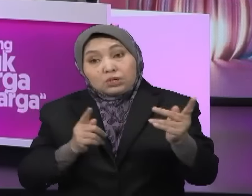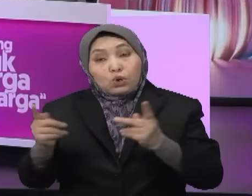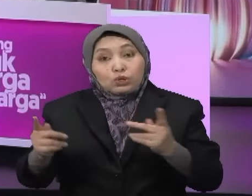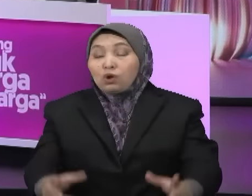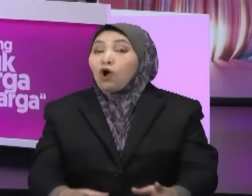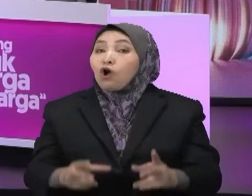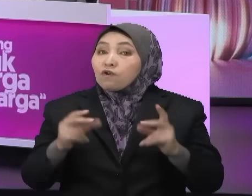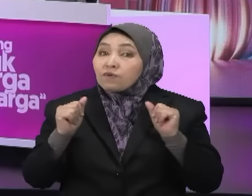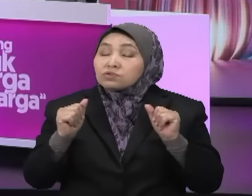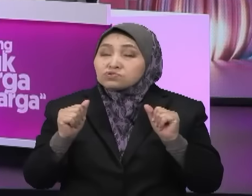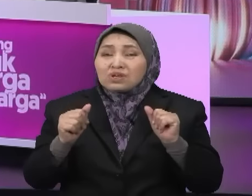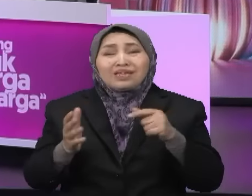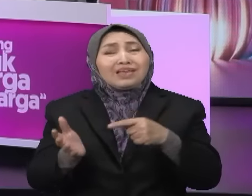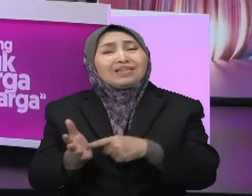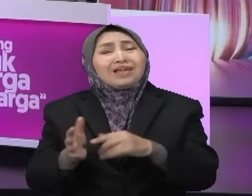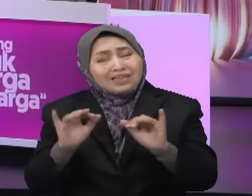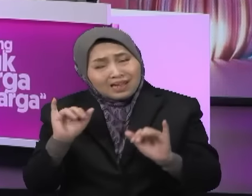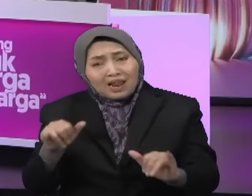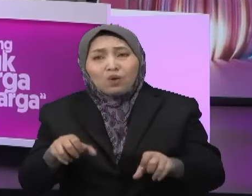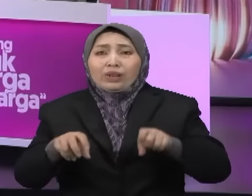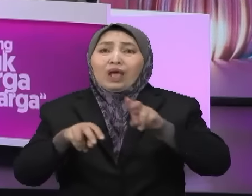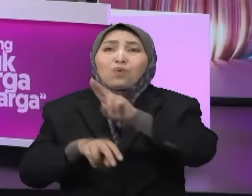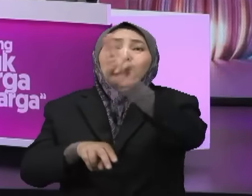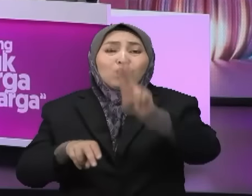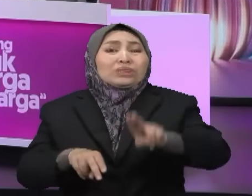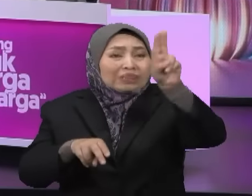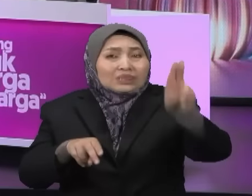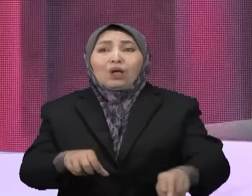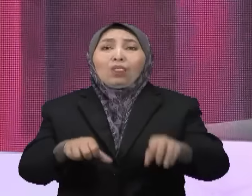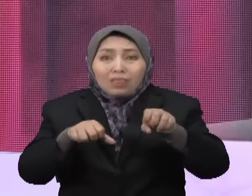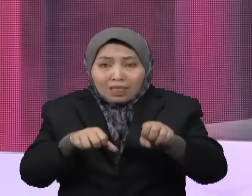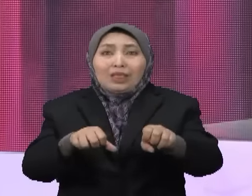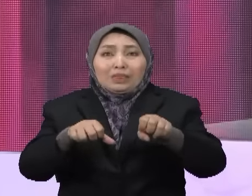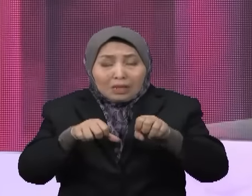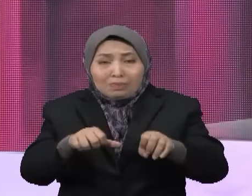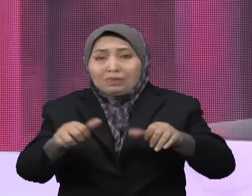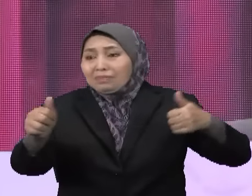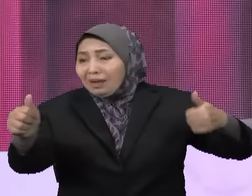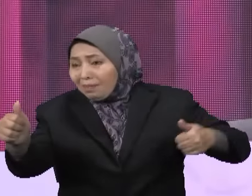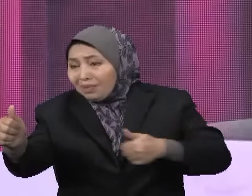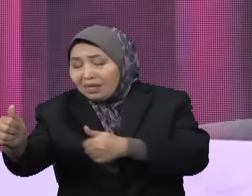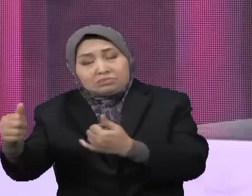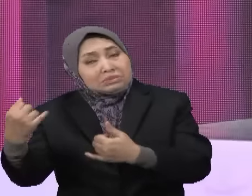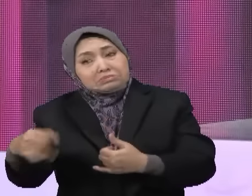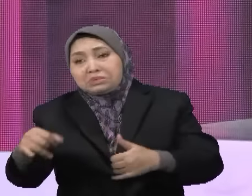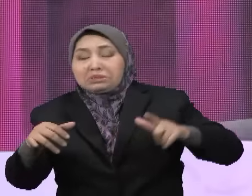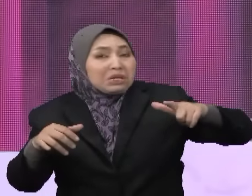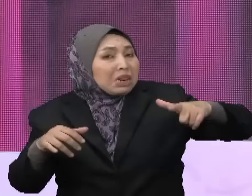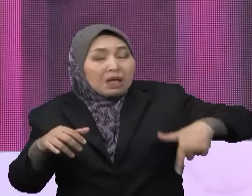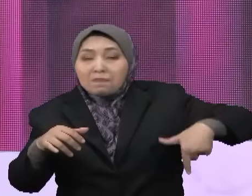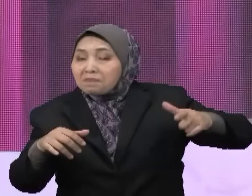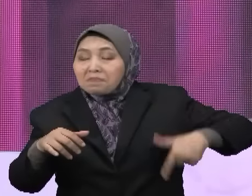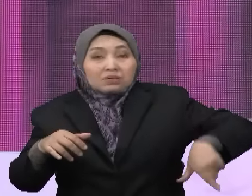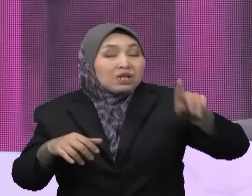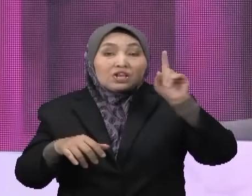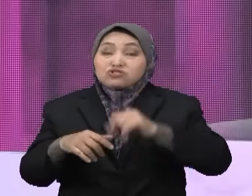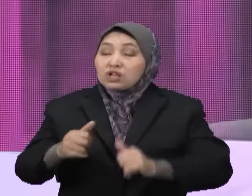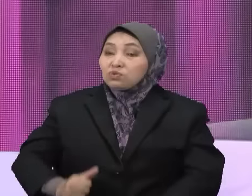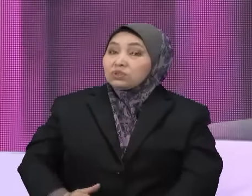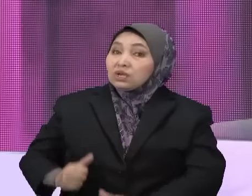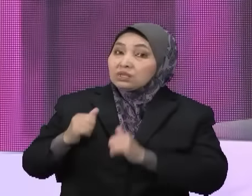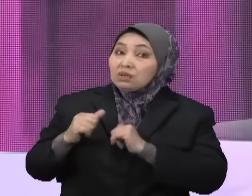ke. Ini ialah kalau naik unta ke, naik apa ke, dia tak dapat nak kejar. Dan bila terlambat dalam satu tentera,